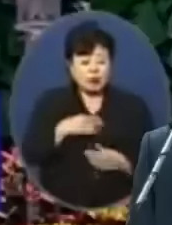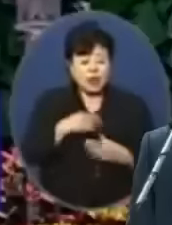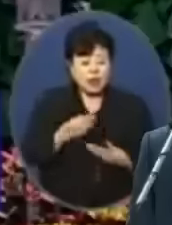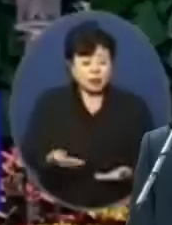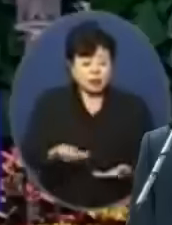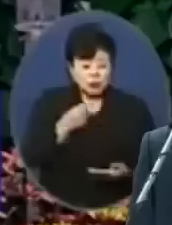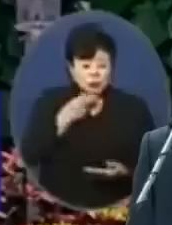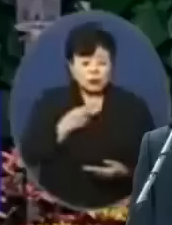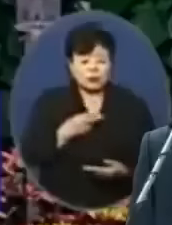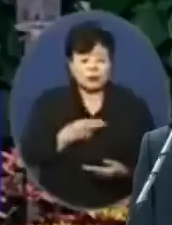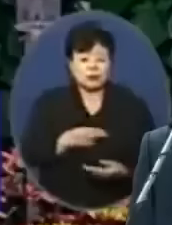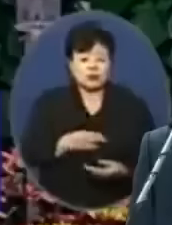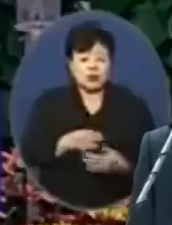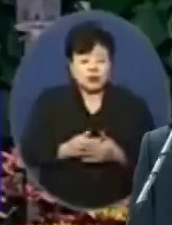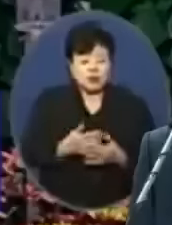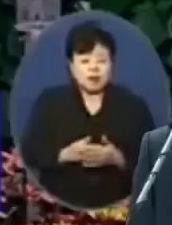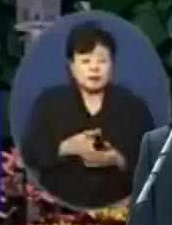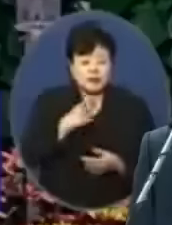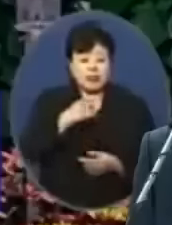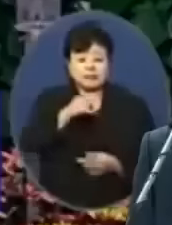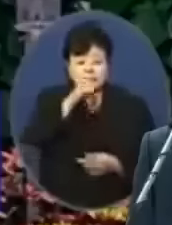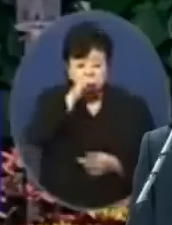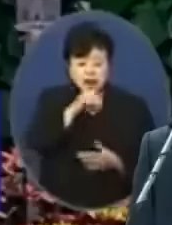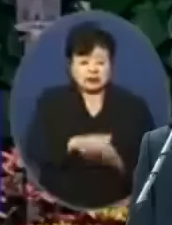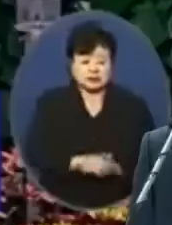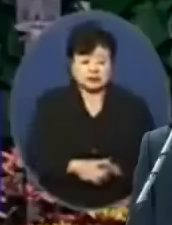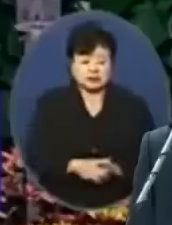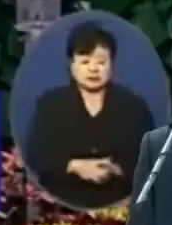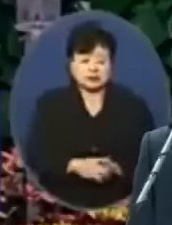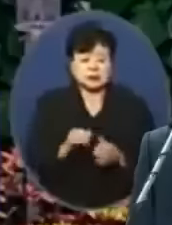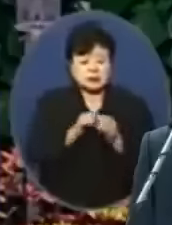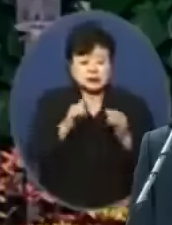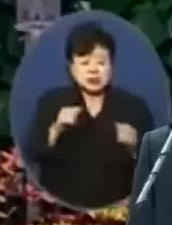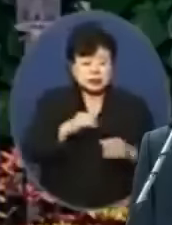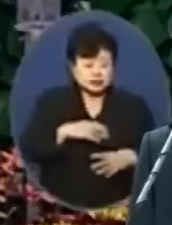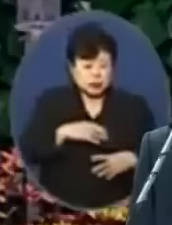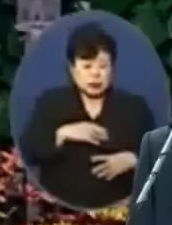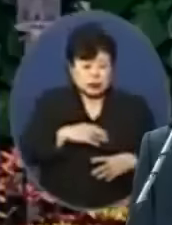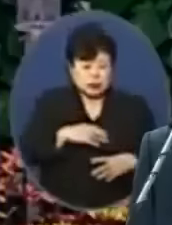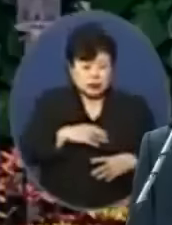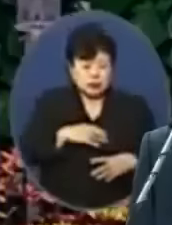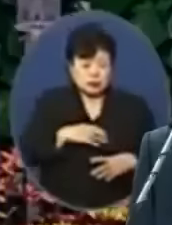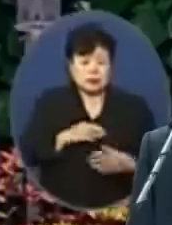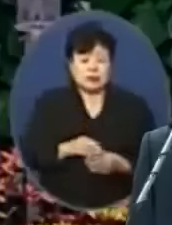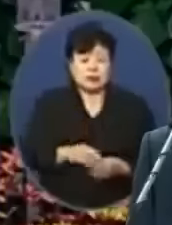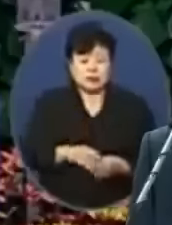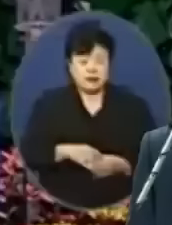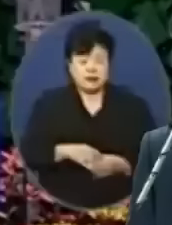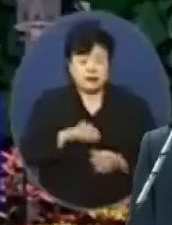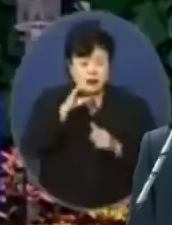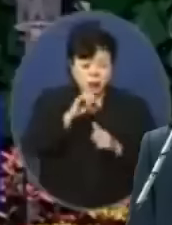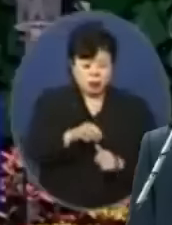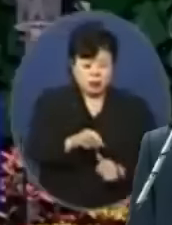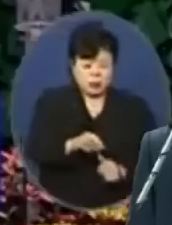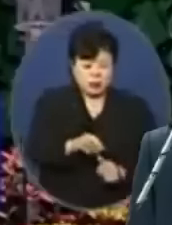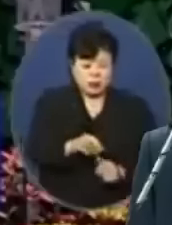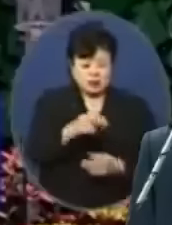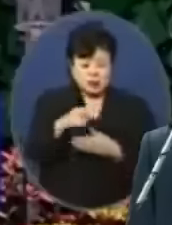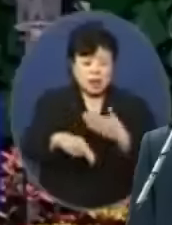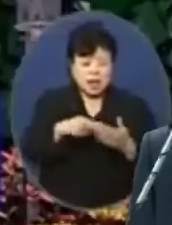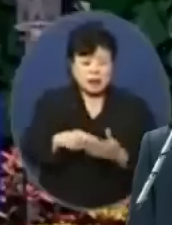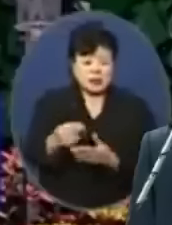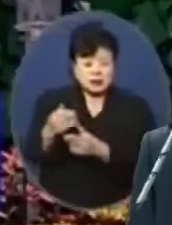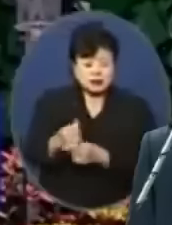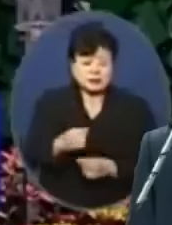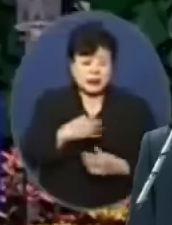없고 휴식도 없고 다만 불안만 있구나. 사람을 두려워하면 올무에 걸리게 되거니와 야훼를 의지하는 자는